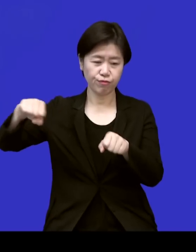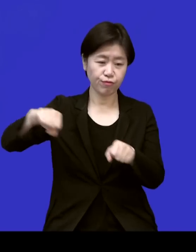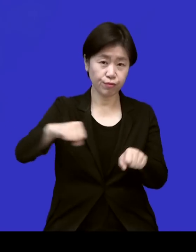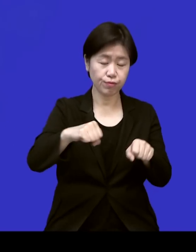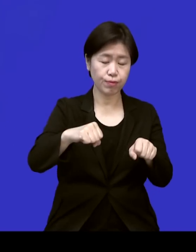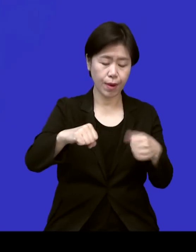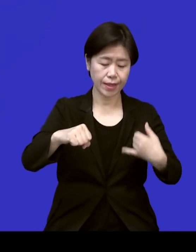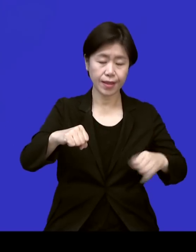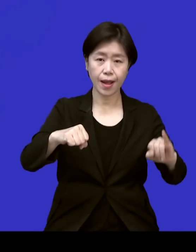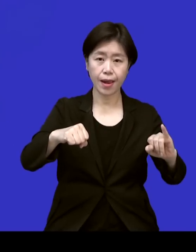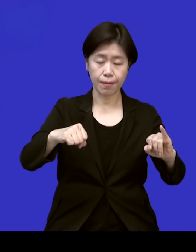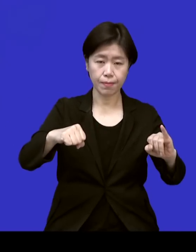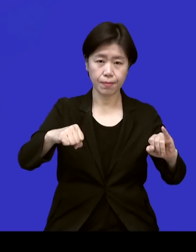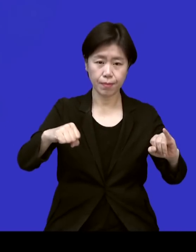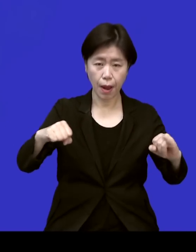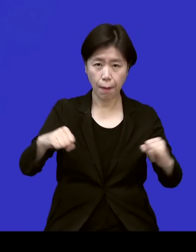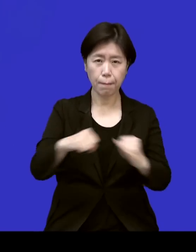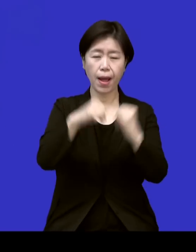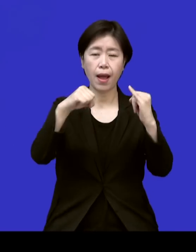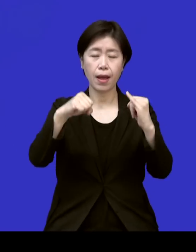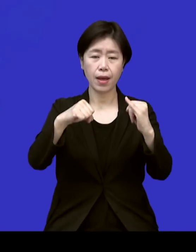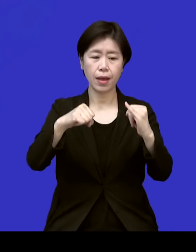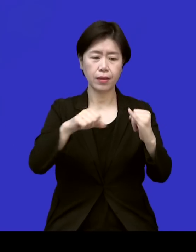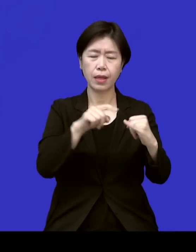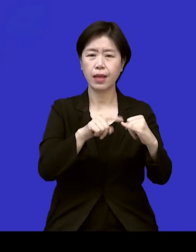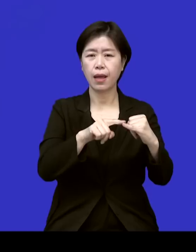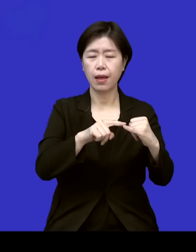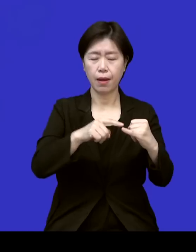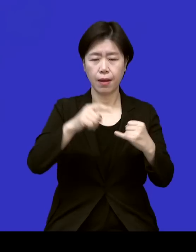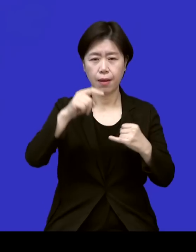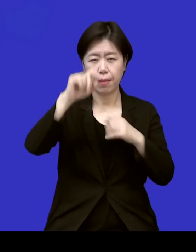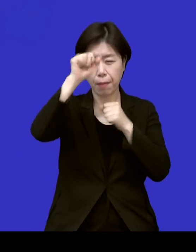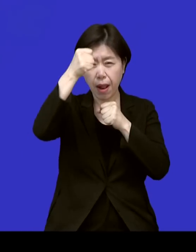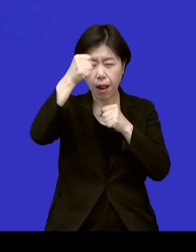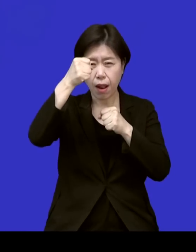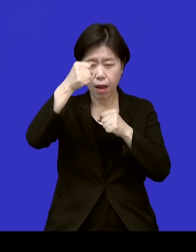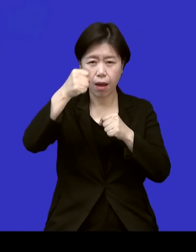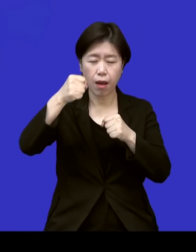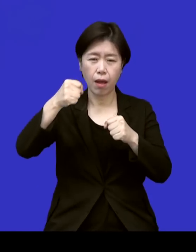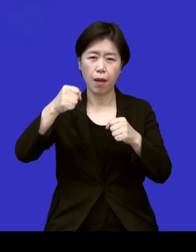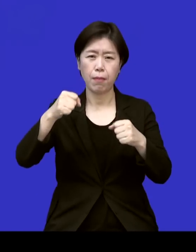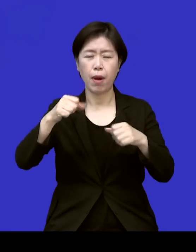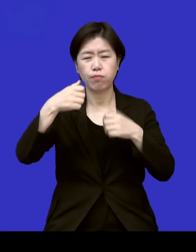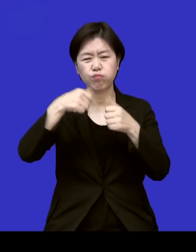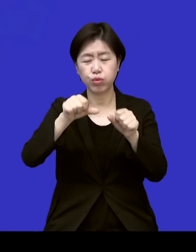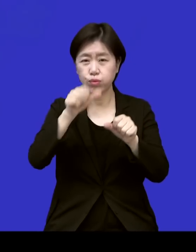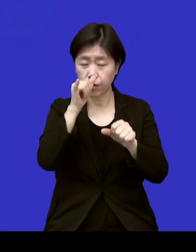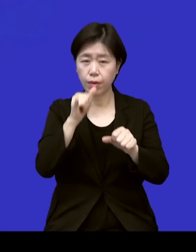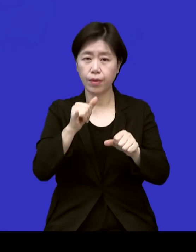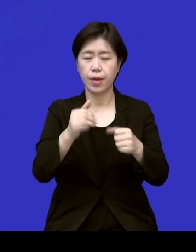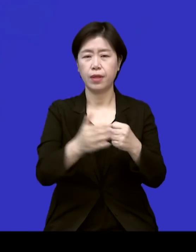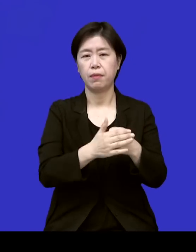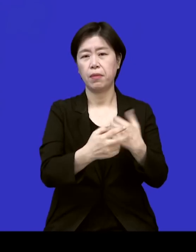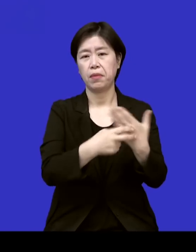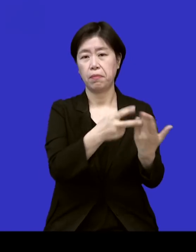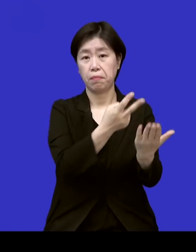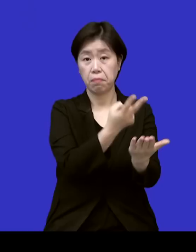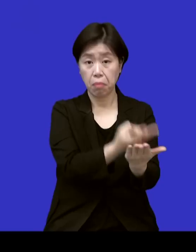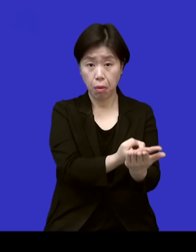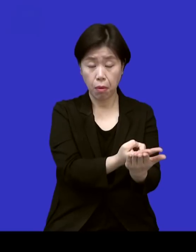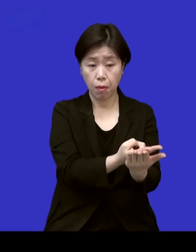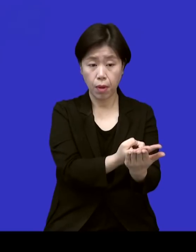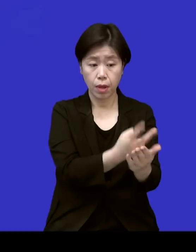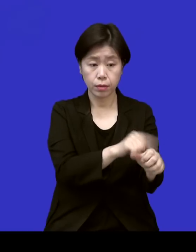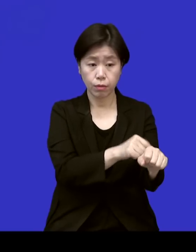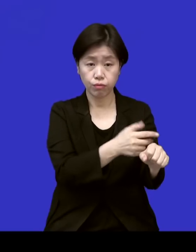동생들을 돌봐야 돼서 네. 이제 병원에 거의 혼자 있었어요. 아이고. 그 상태에서 바로 코로나가 터지고